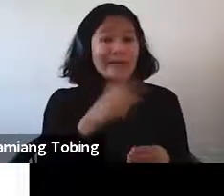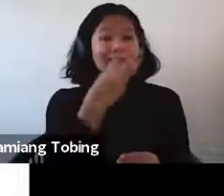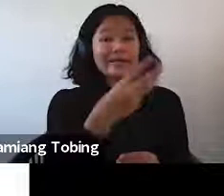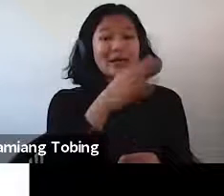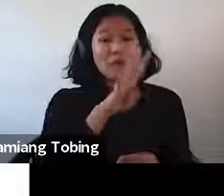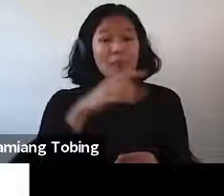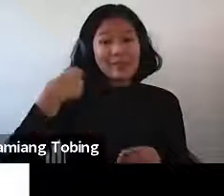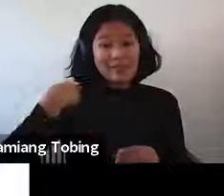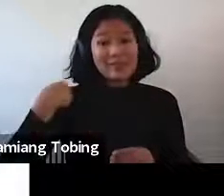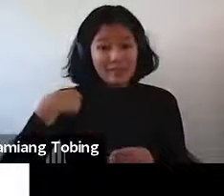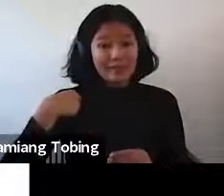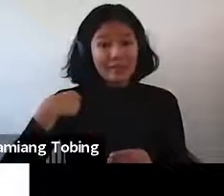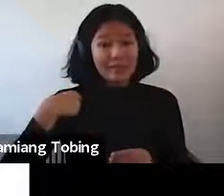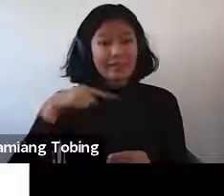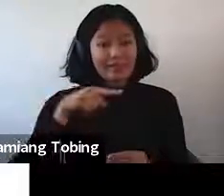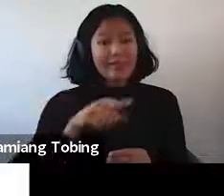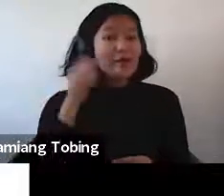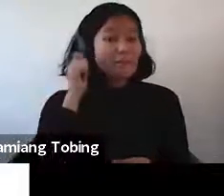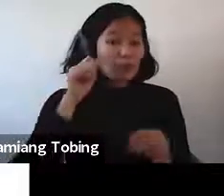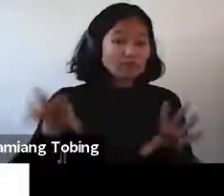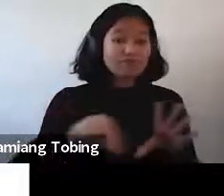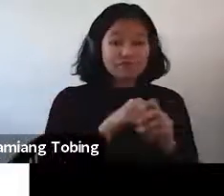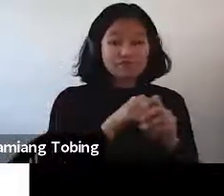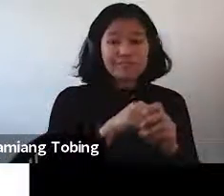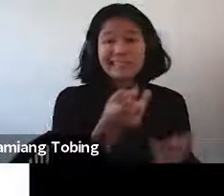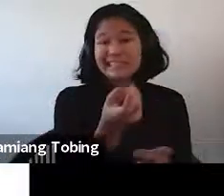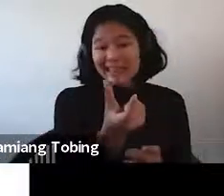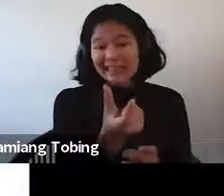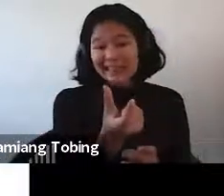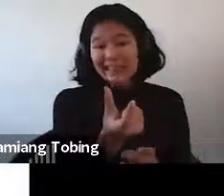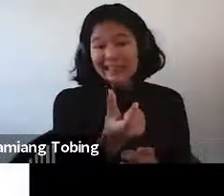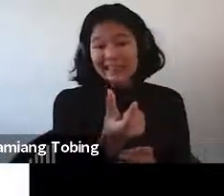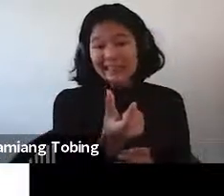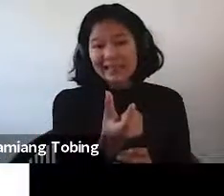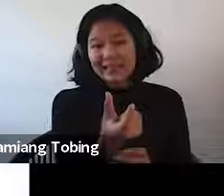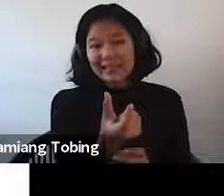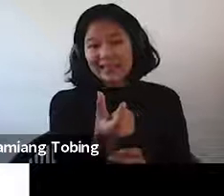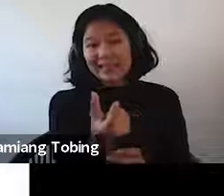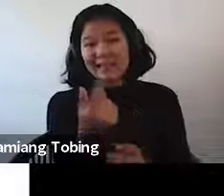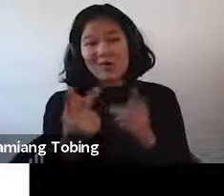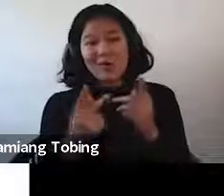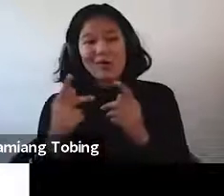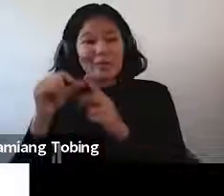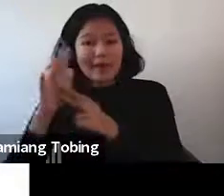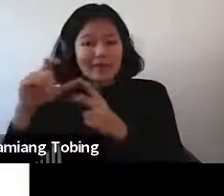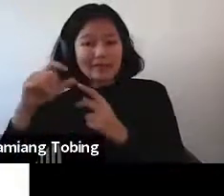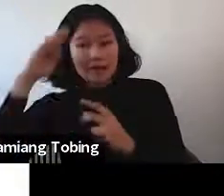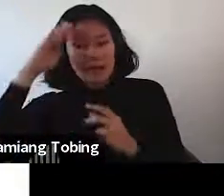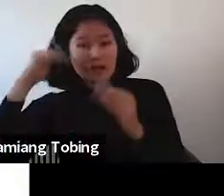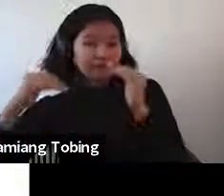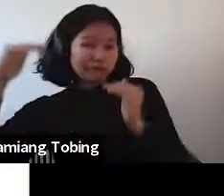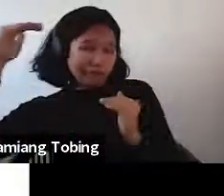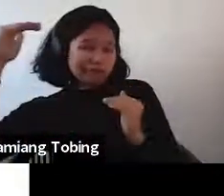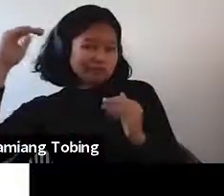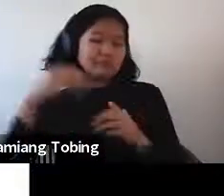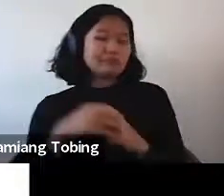kementerian ya ini itu relatif lebih sedikit persentasenya kalau dibandingkan dengan PNS laki-laki. Demikian